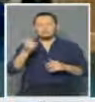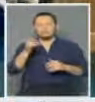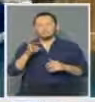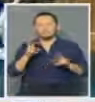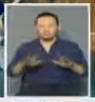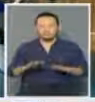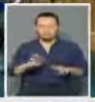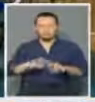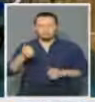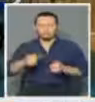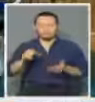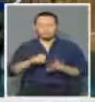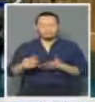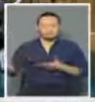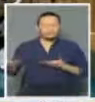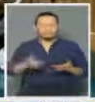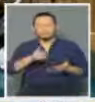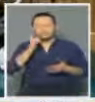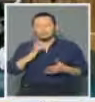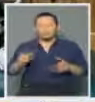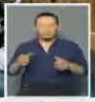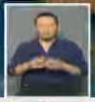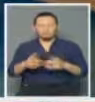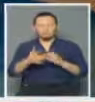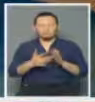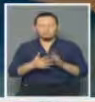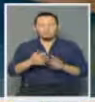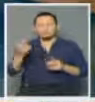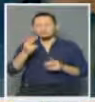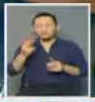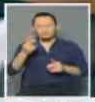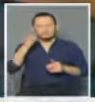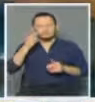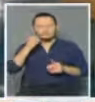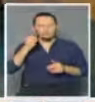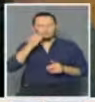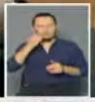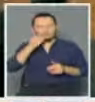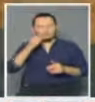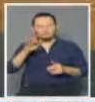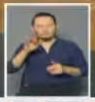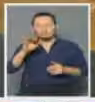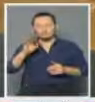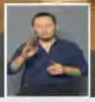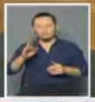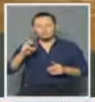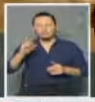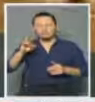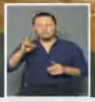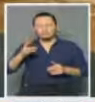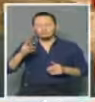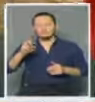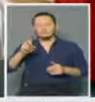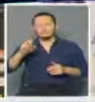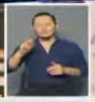Для участия в фестивале были приглашены молодые коллективы из городов Астана, Алмата, Москва, Ростов-на-Дону, Казани,